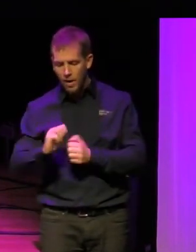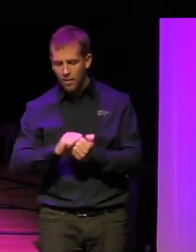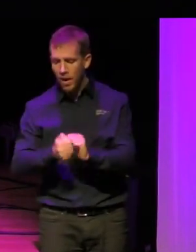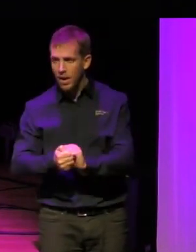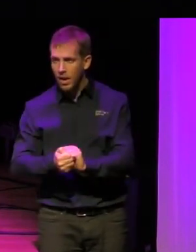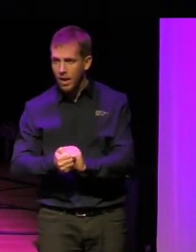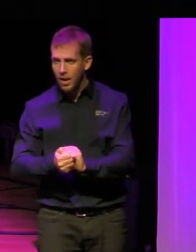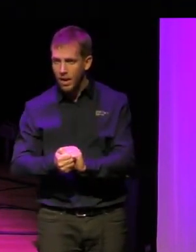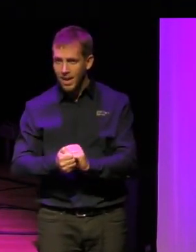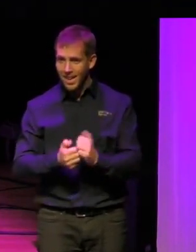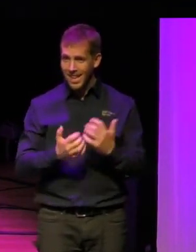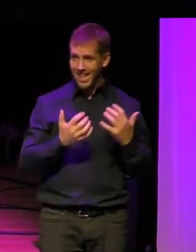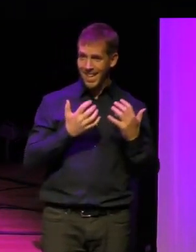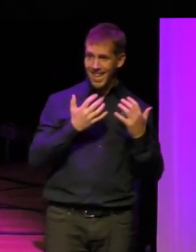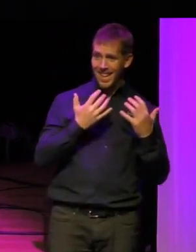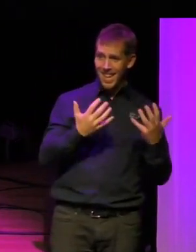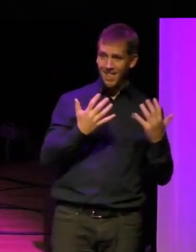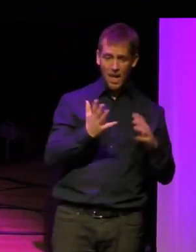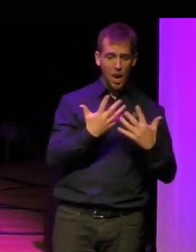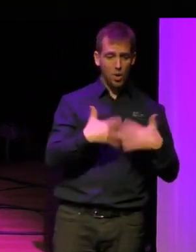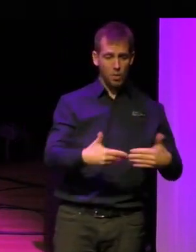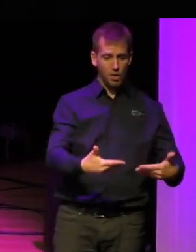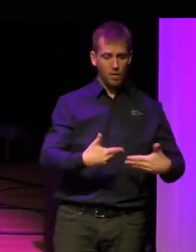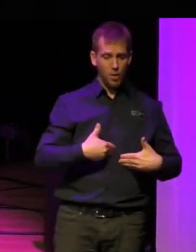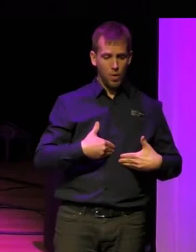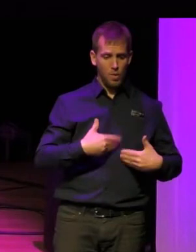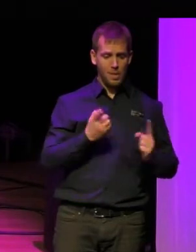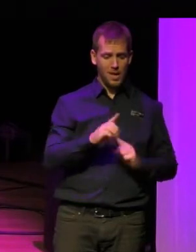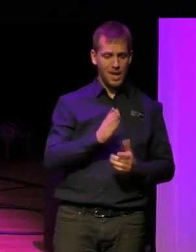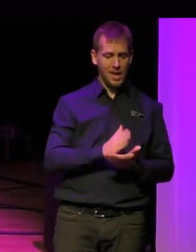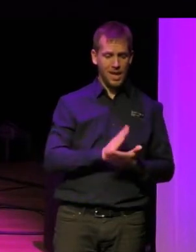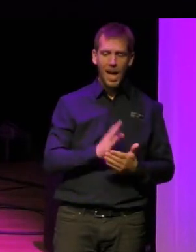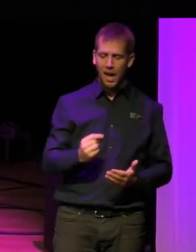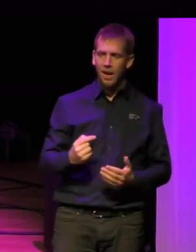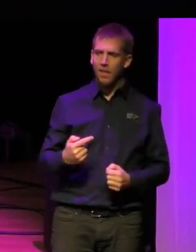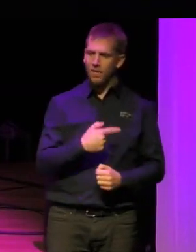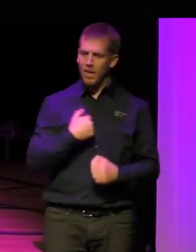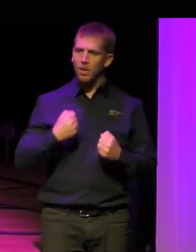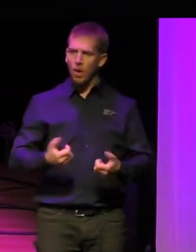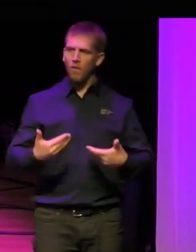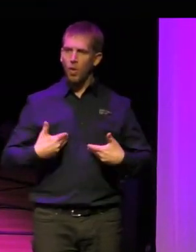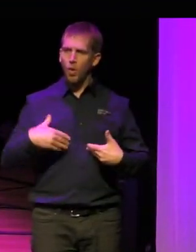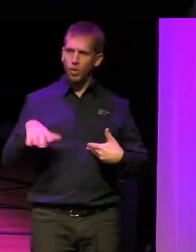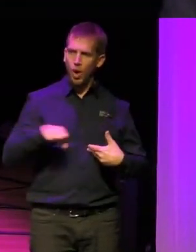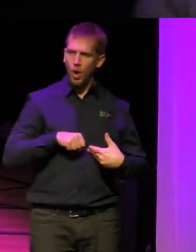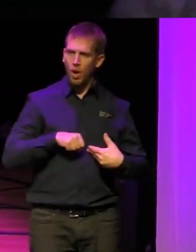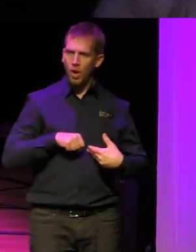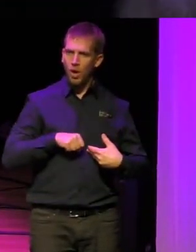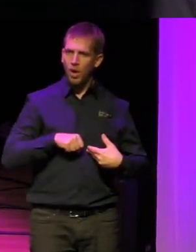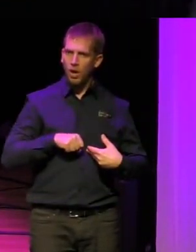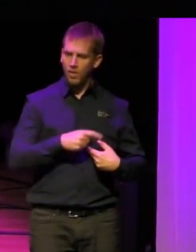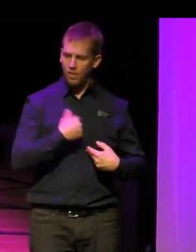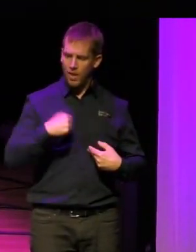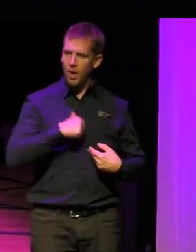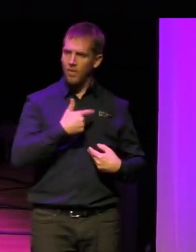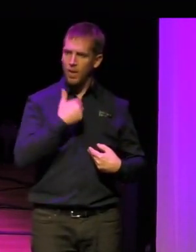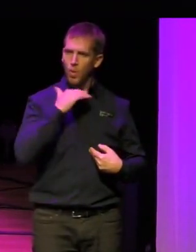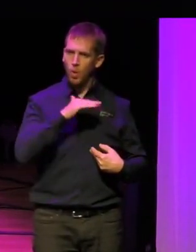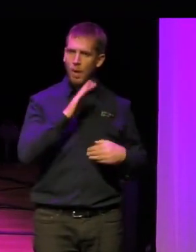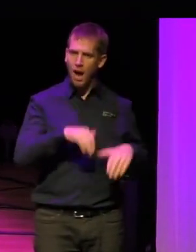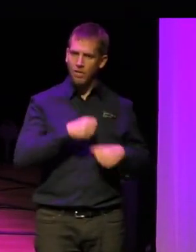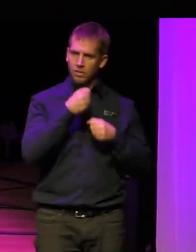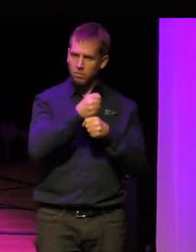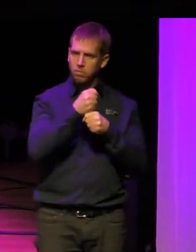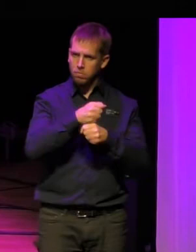aldrig ge dig dina mänskliga rättigheter. Det är du som ska få det. Och vi har kommit ut på gatorna, själva ungdomarna.